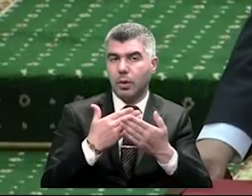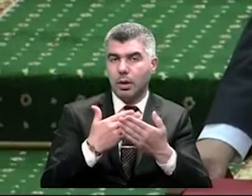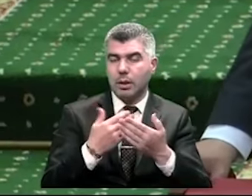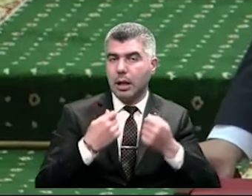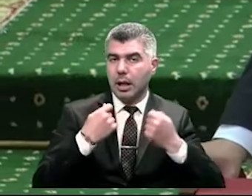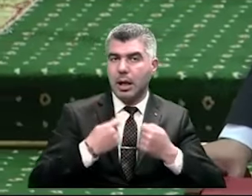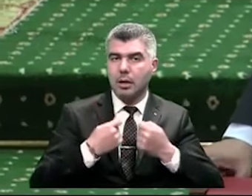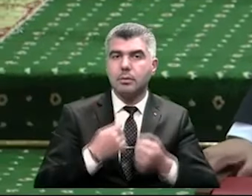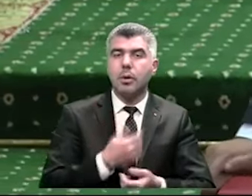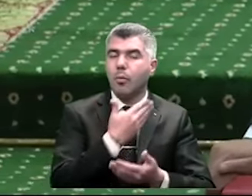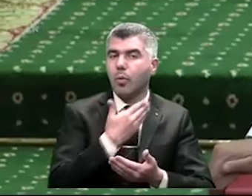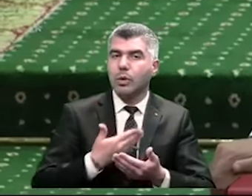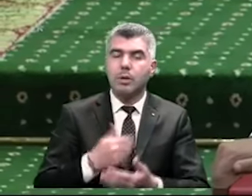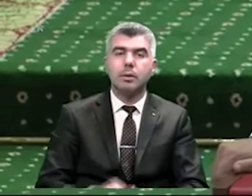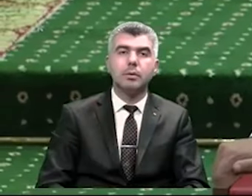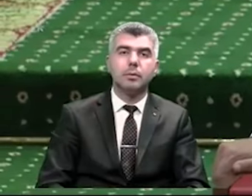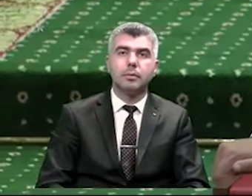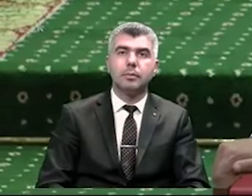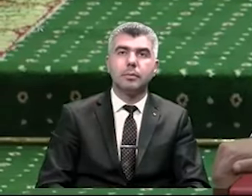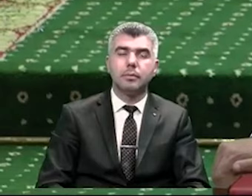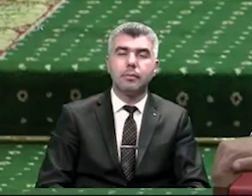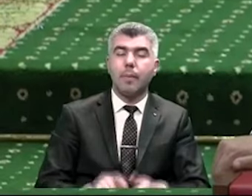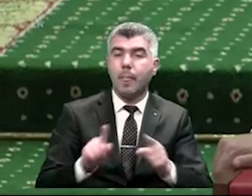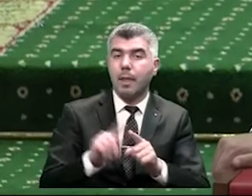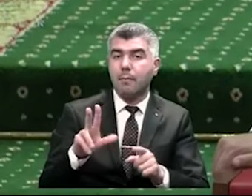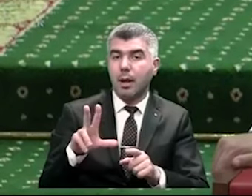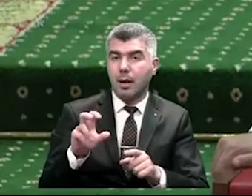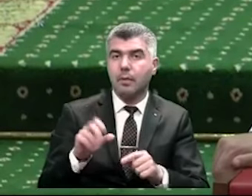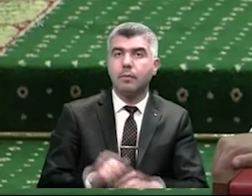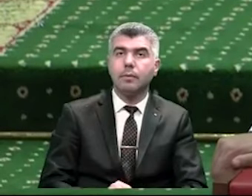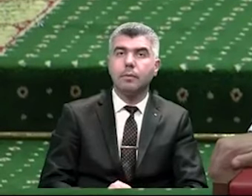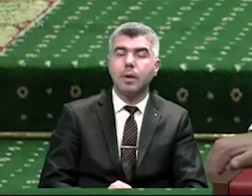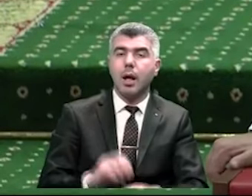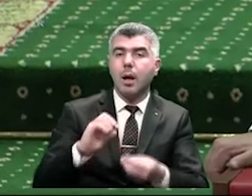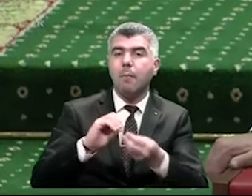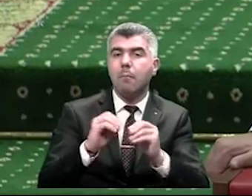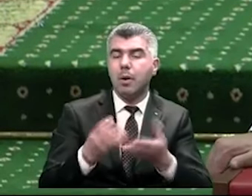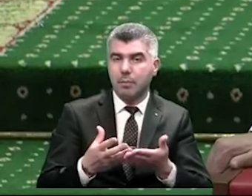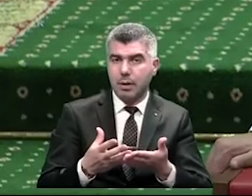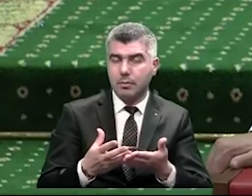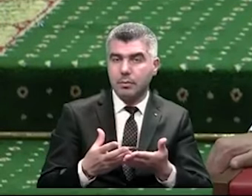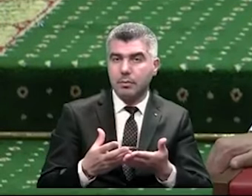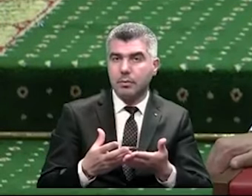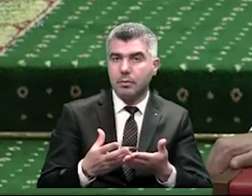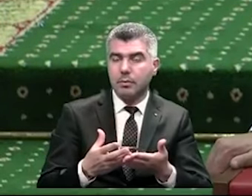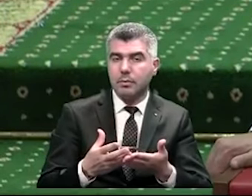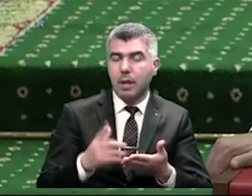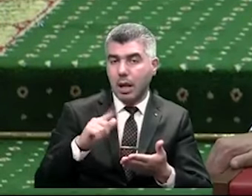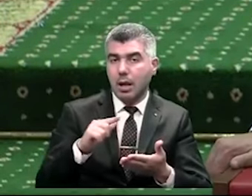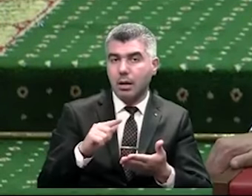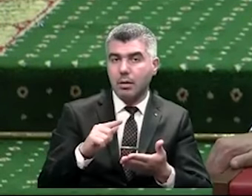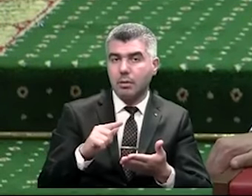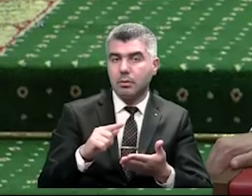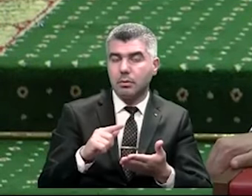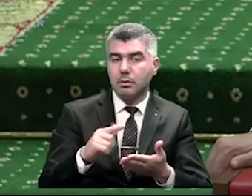الرئيس شكرا السيد المستشار ف كما تعلمون هذه الاشكاليه اللي تفضلت بها اشكاليه كبيره اللي هي